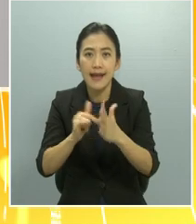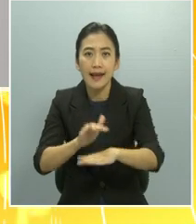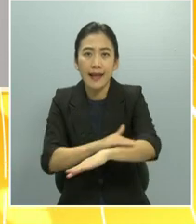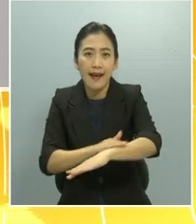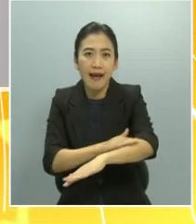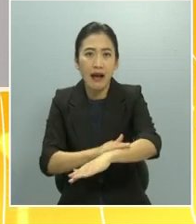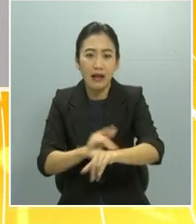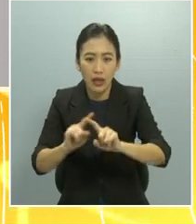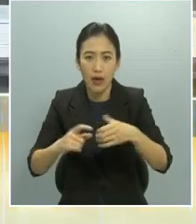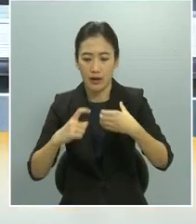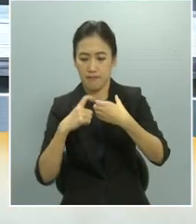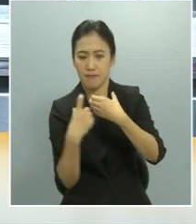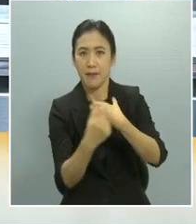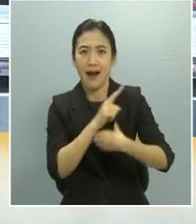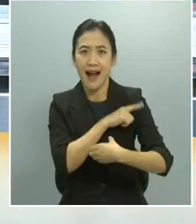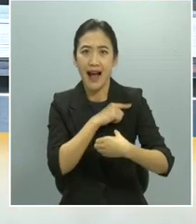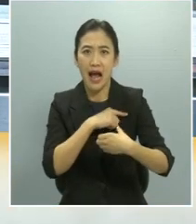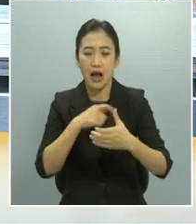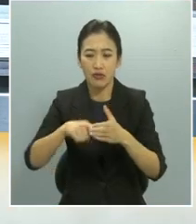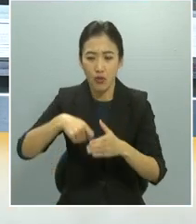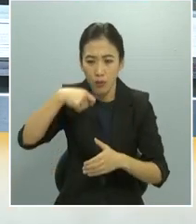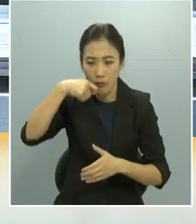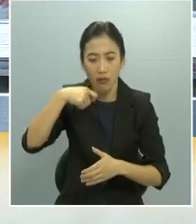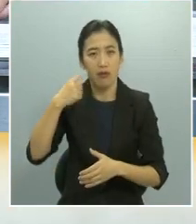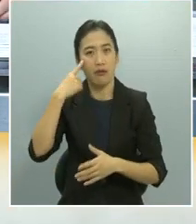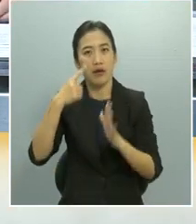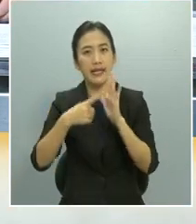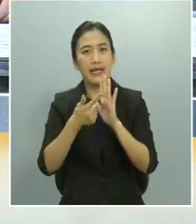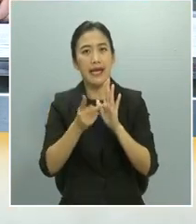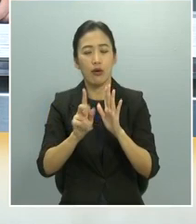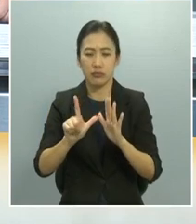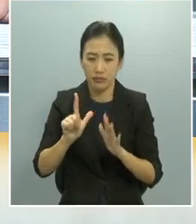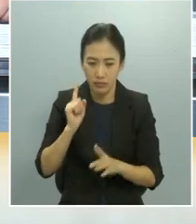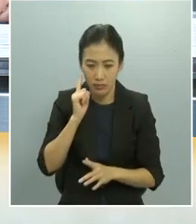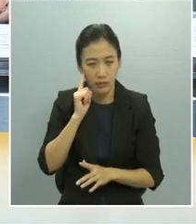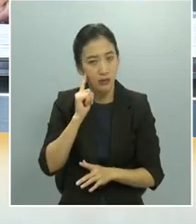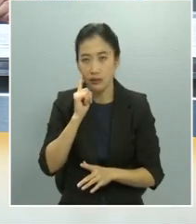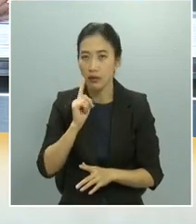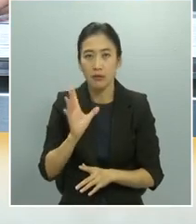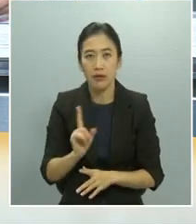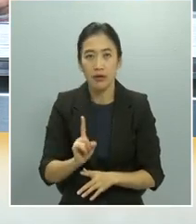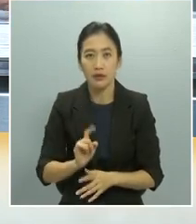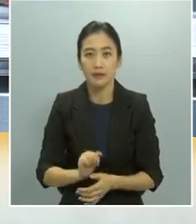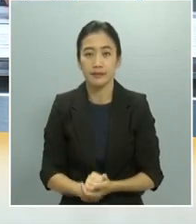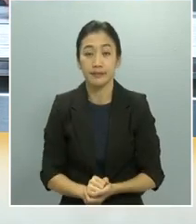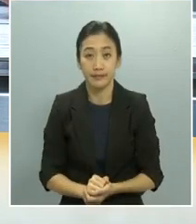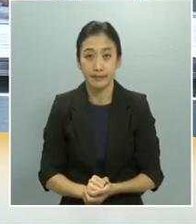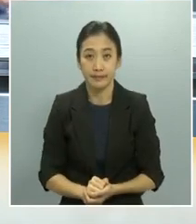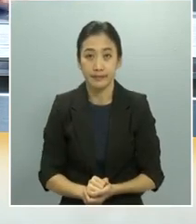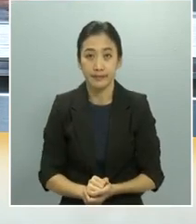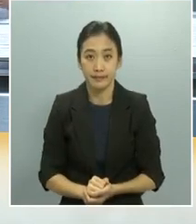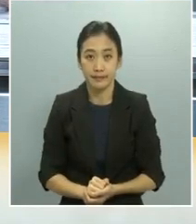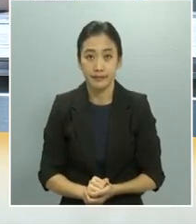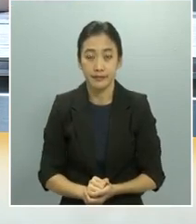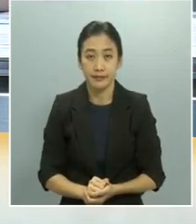ท่านผู้ชมมีประเด็นซึ่งน่าจะต้องนำเสนอนะวิพากษ์วิจารณ์กันมากเมื่อวานนี้หลังจากไลฟ์คอร์สโค้ชแบงค์